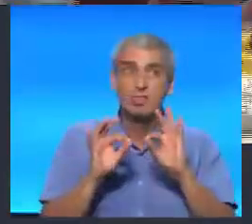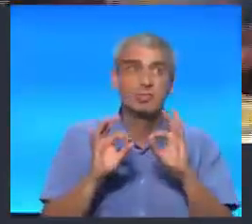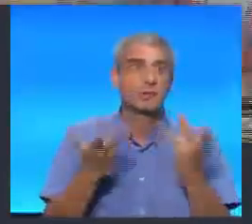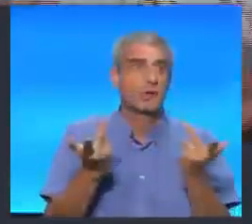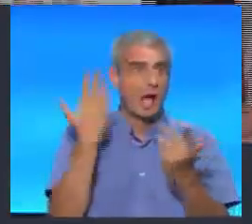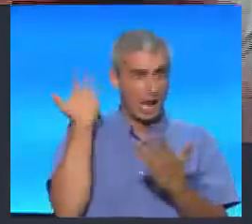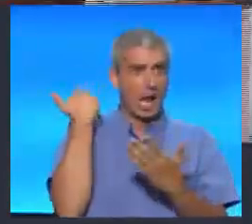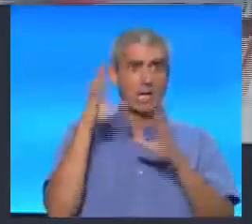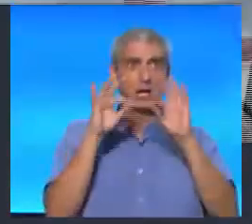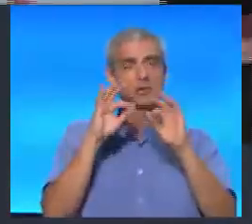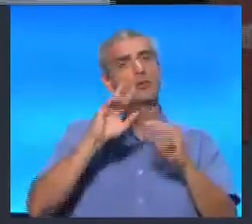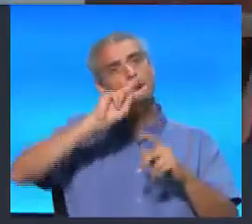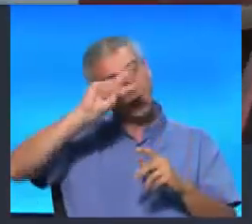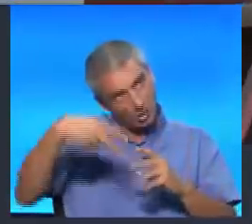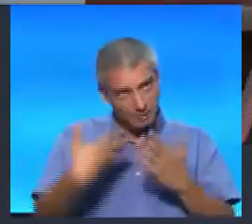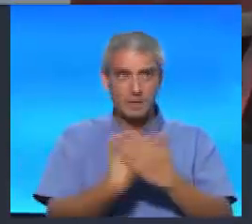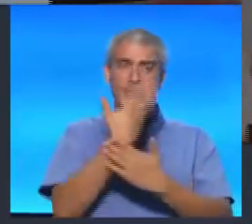קניון פעם.